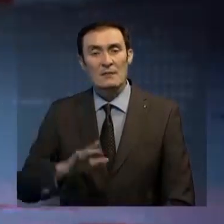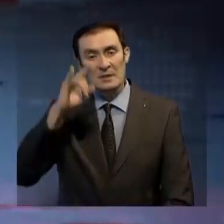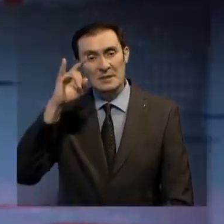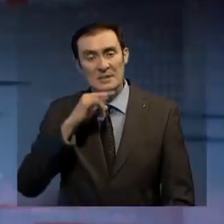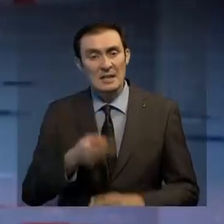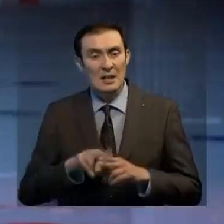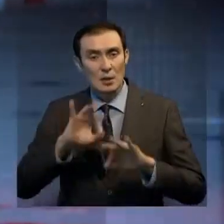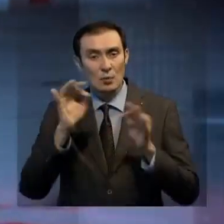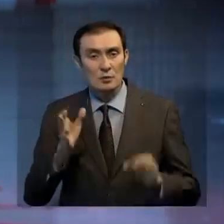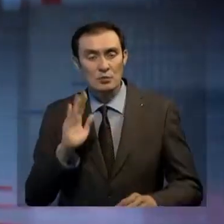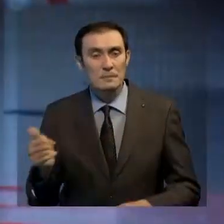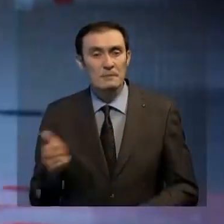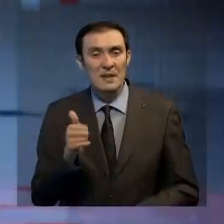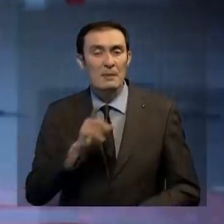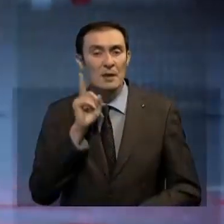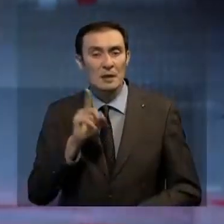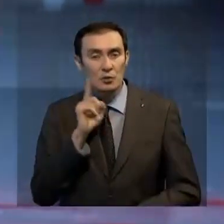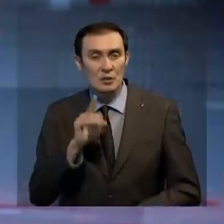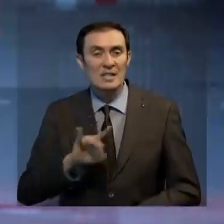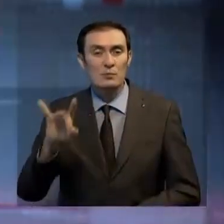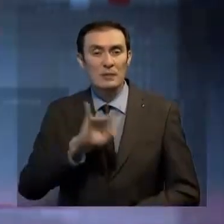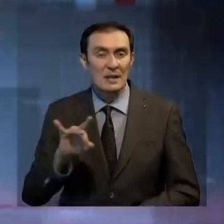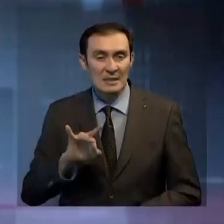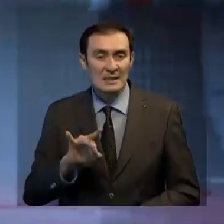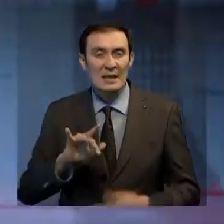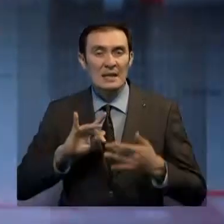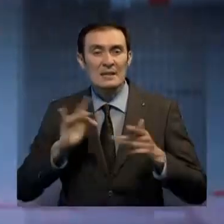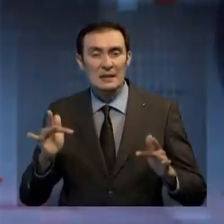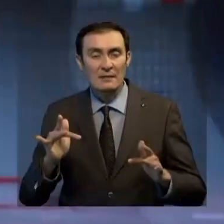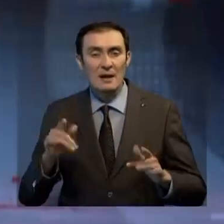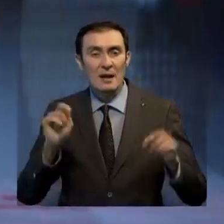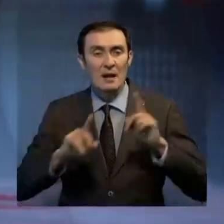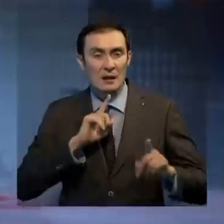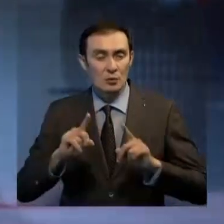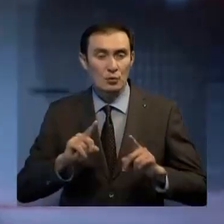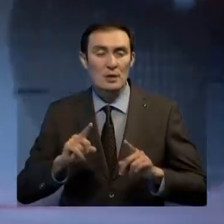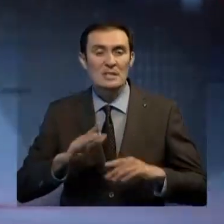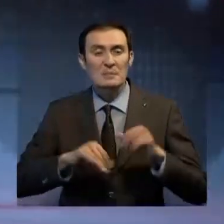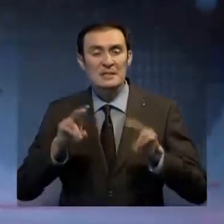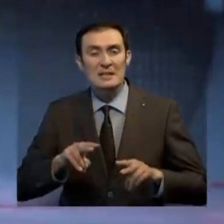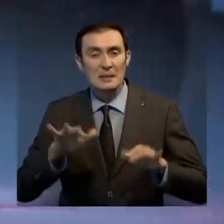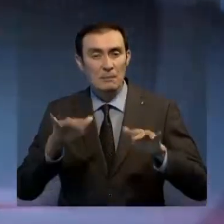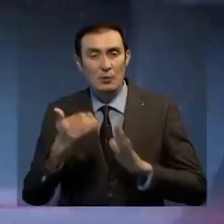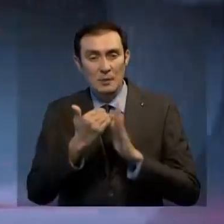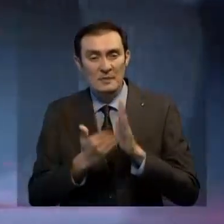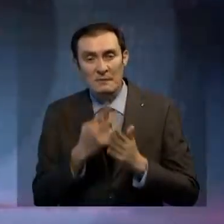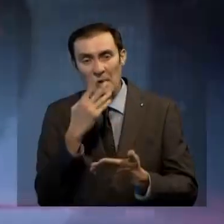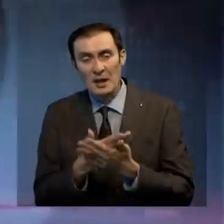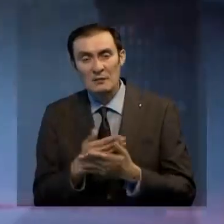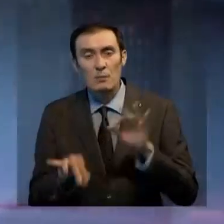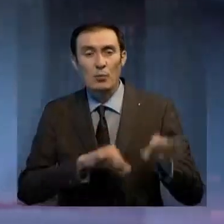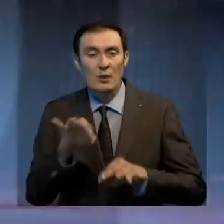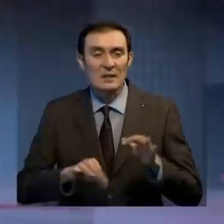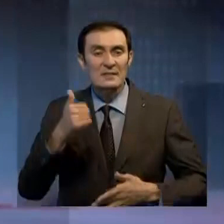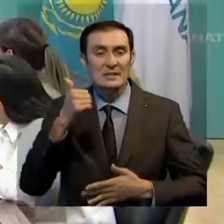В Казахстане этой осенью пройдет первый молодежный общереспубликанский IT-хакатон. Программисты из разных уголков страны представят свои лучшие проекты